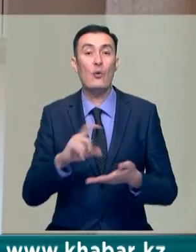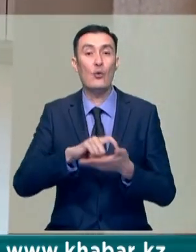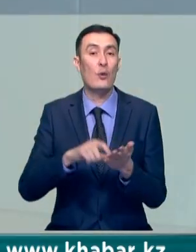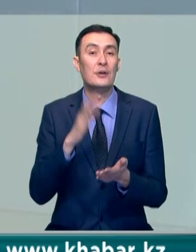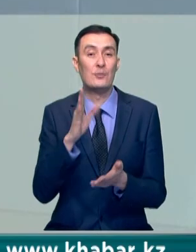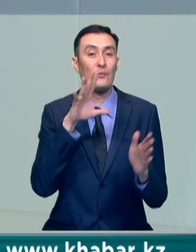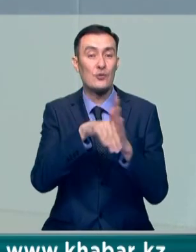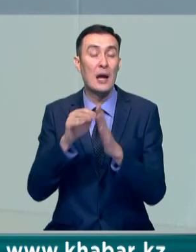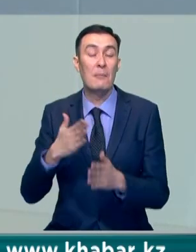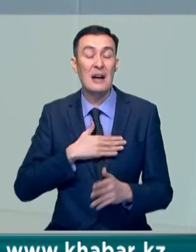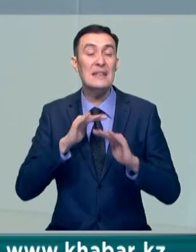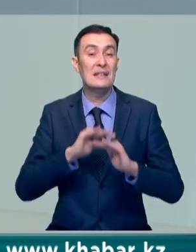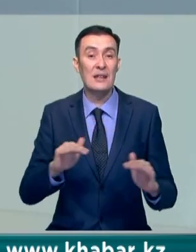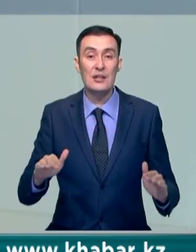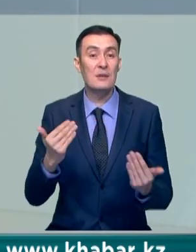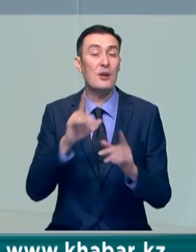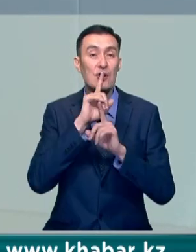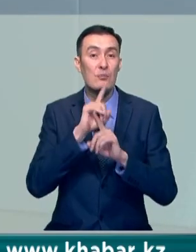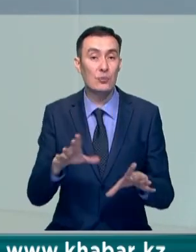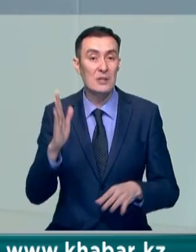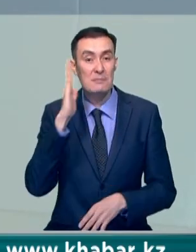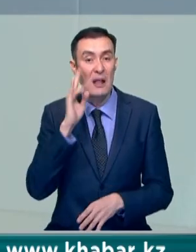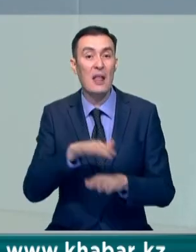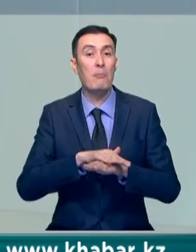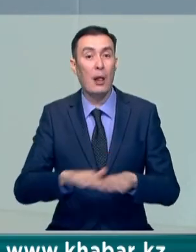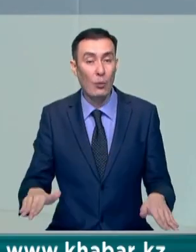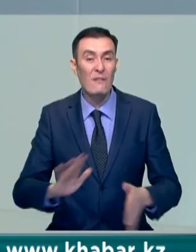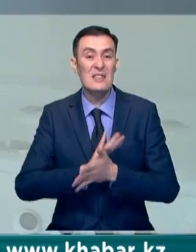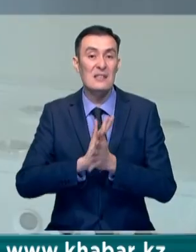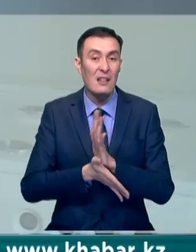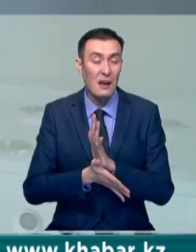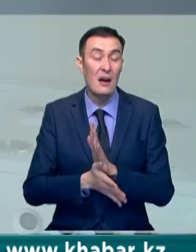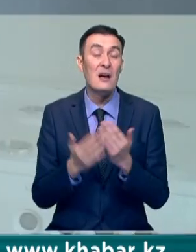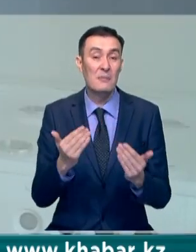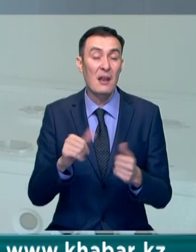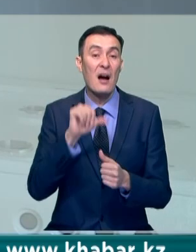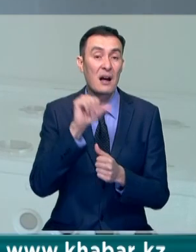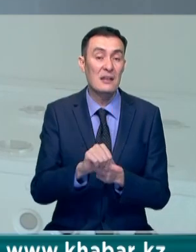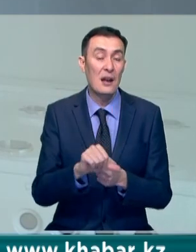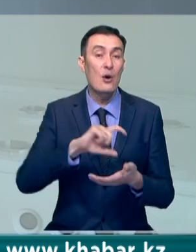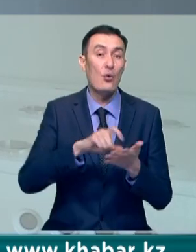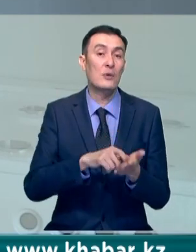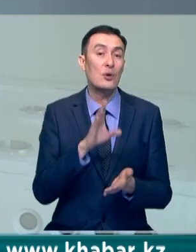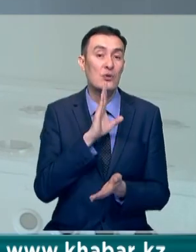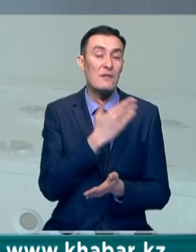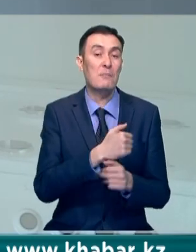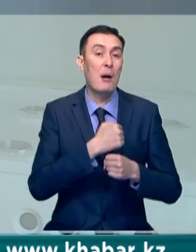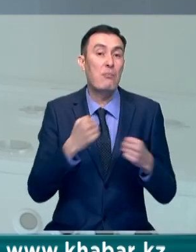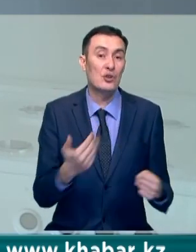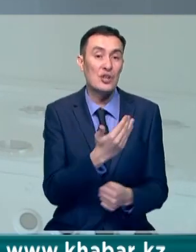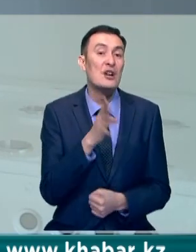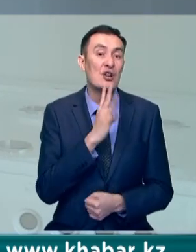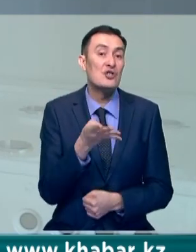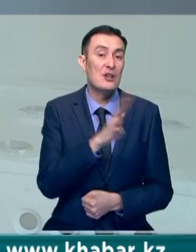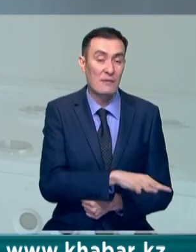будет жить. Мои дети теперь не будут спать на полу в тесноте. Отдельная комната у девочек побольше, потому что их